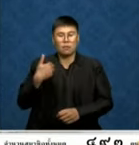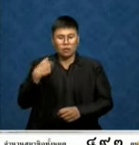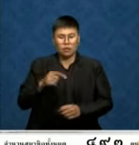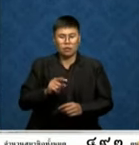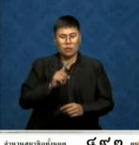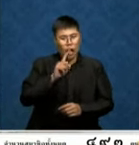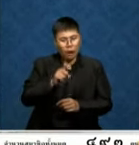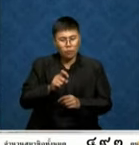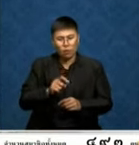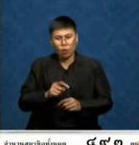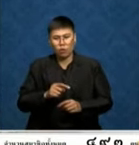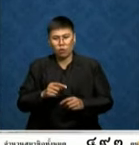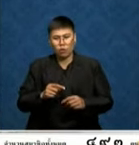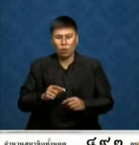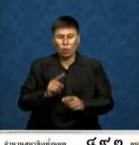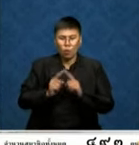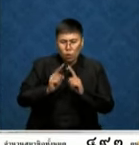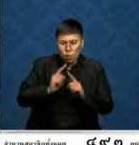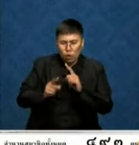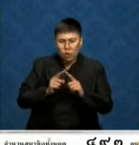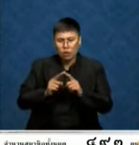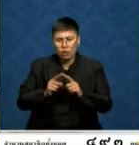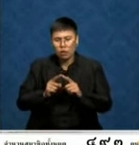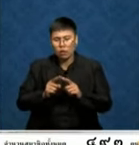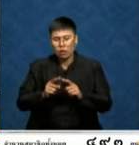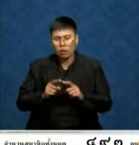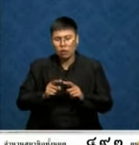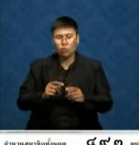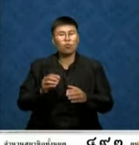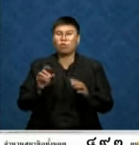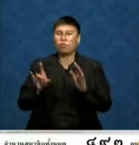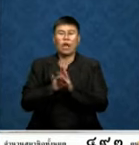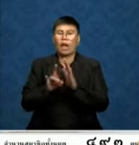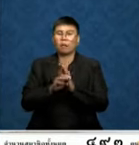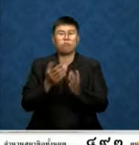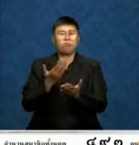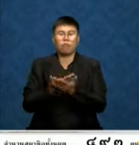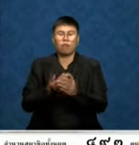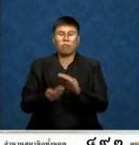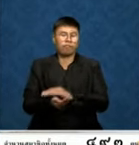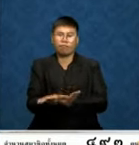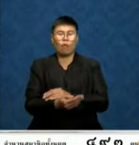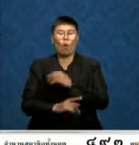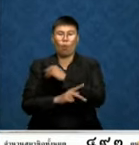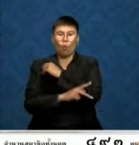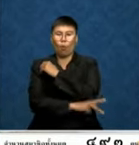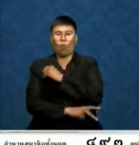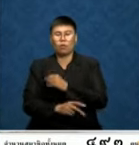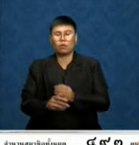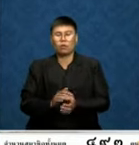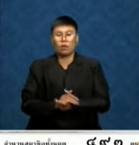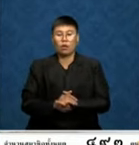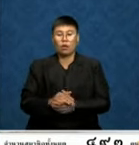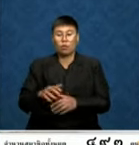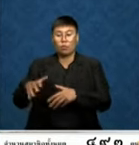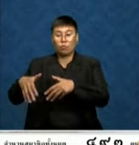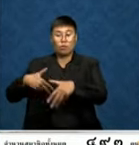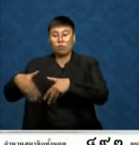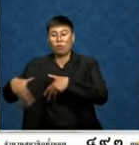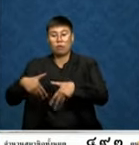องนู่นนี่นั่นเต็มไปหมดในทางปฏิบัติมันก็นำไปสู่การทุจริตอยู่ดีครับสุดท้ายเงินก็แทบจะตกไม่ตรงกับชุมชนนะ